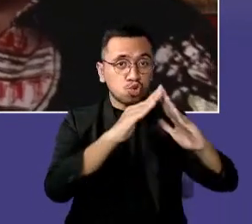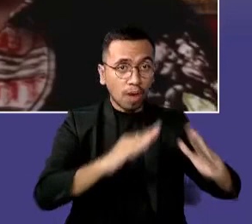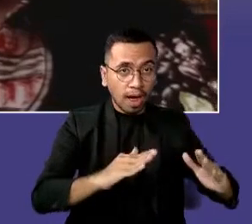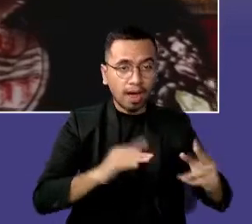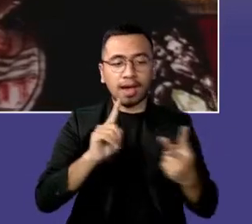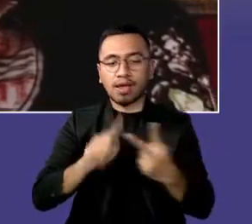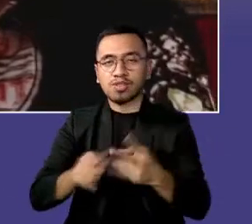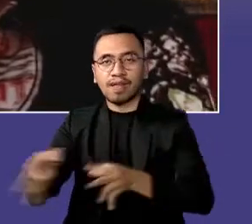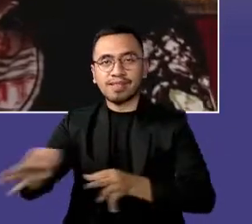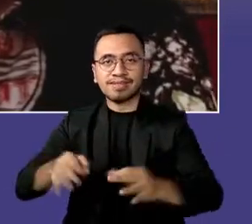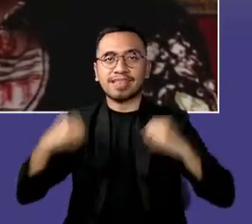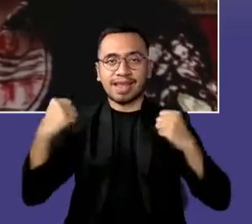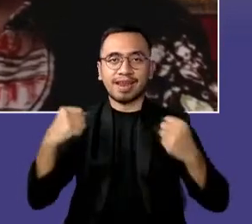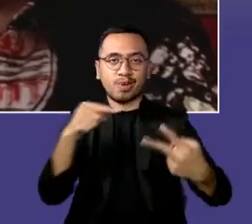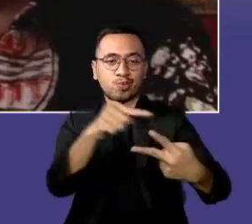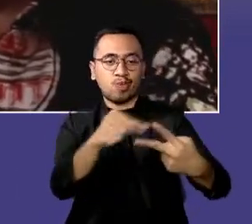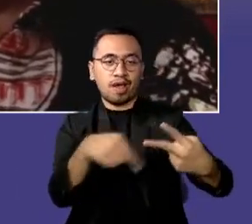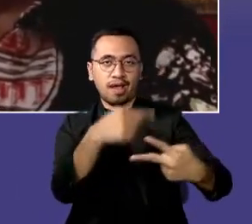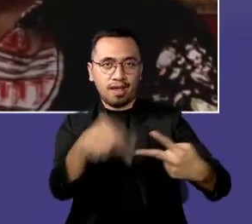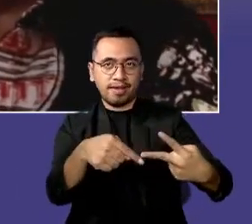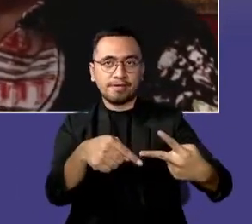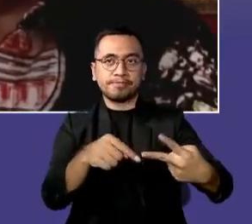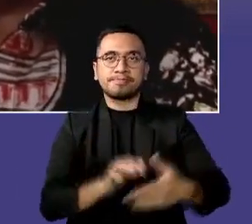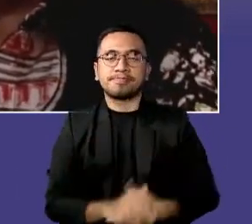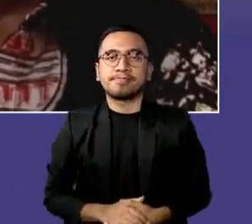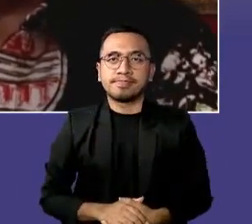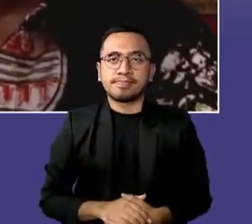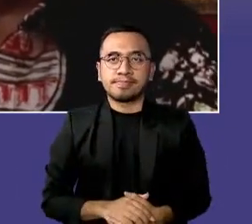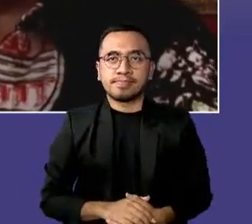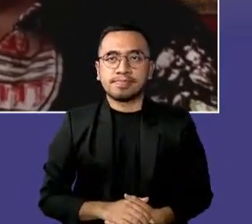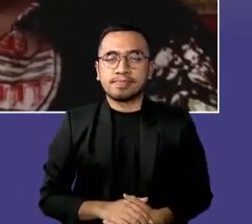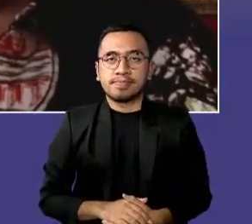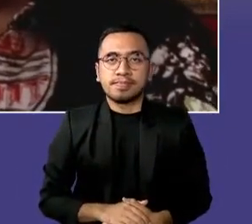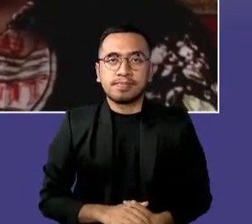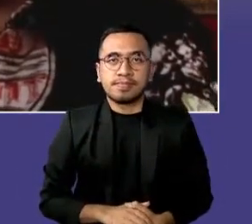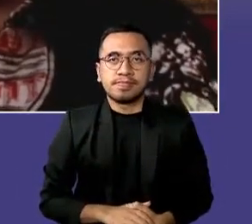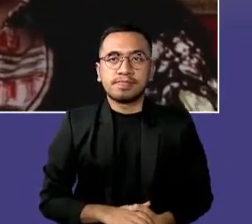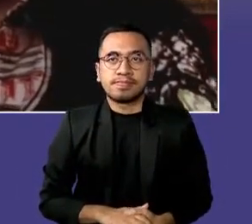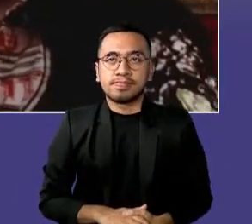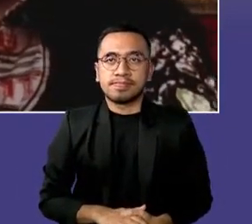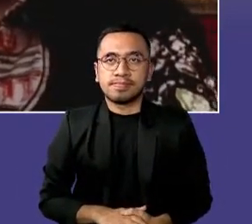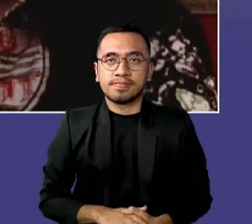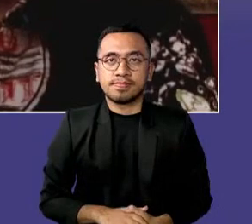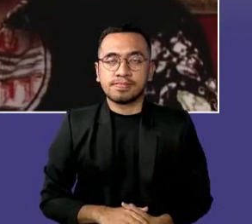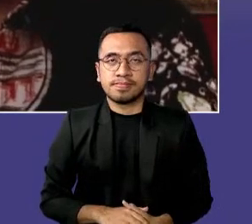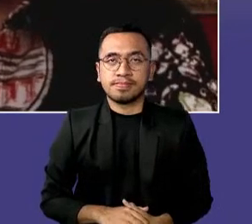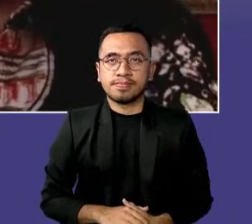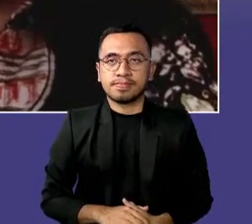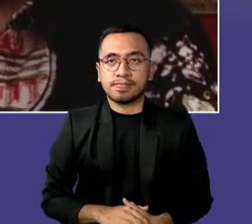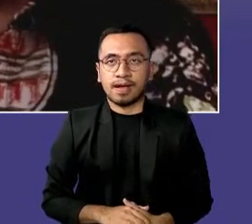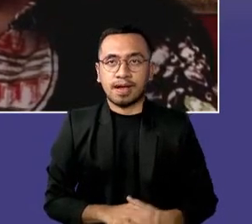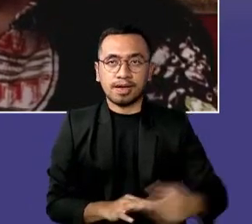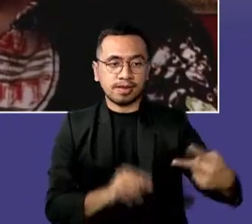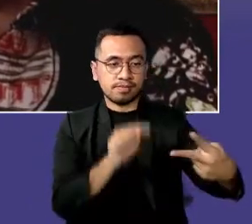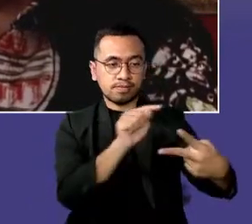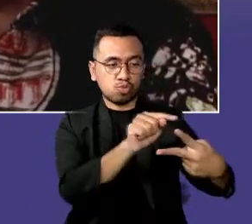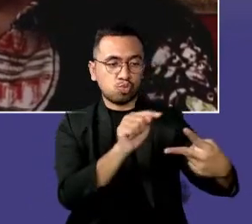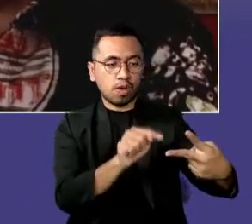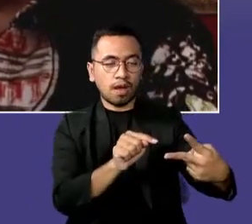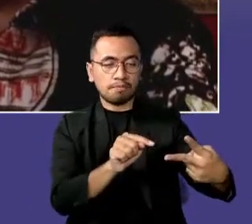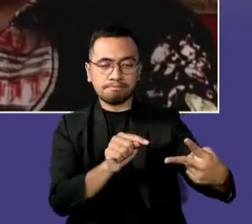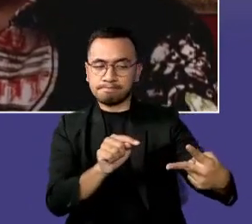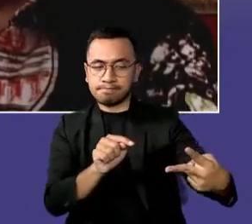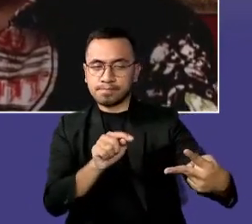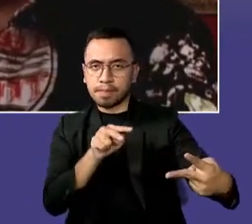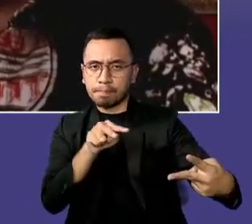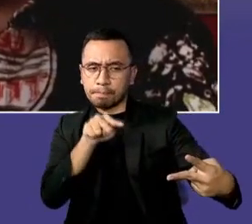ini fasilitas kesehatan yang disediakan menit ahli tapi bagaimana untuk memastikan kontrol kesehatan terhadap dua metode tersebut yang